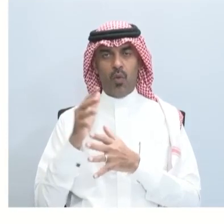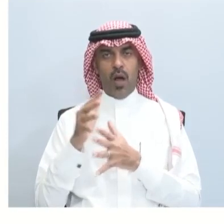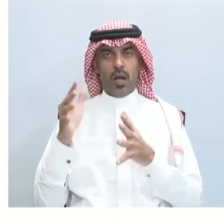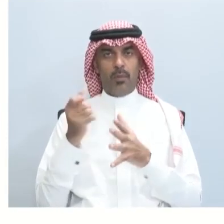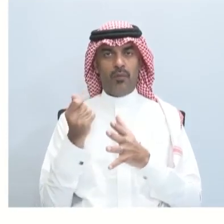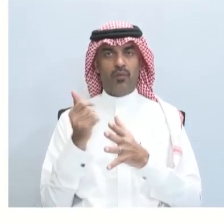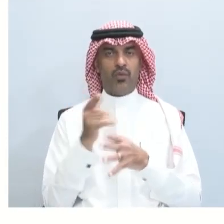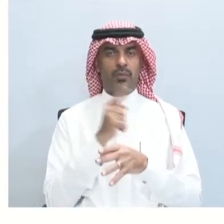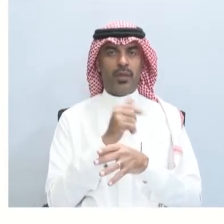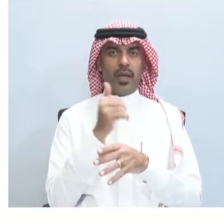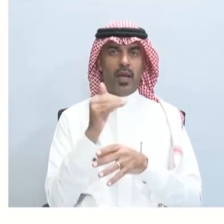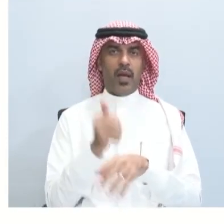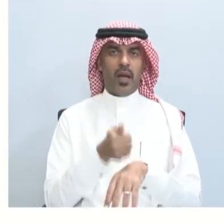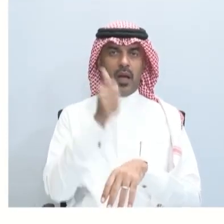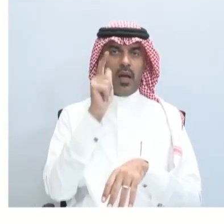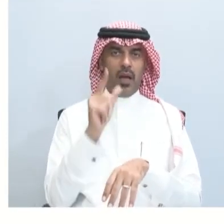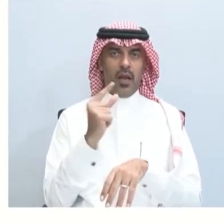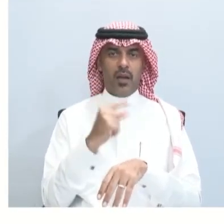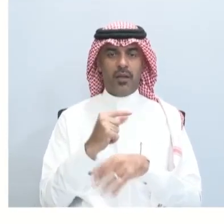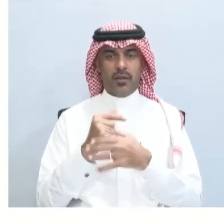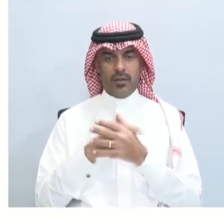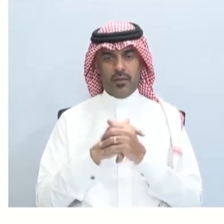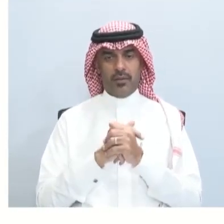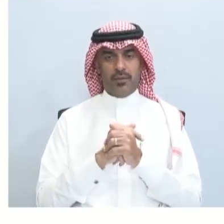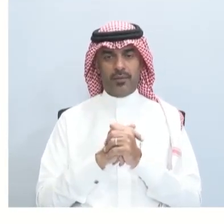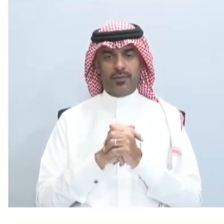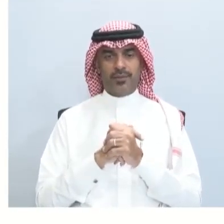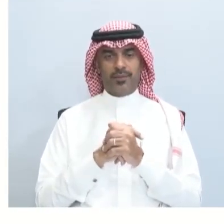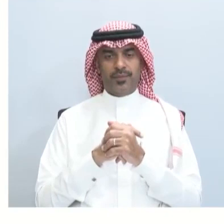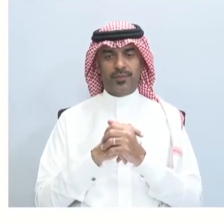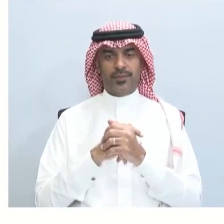من خالد او نقود احمد اكبر من خالد